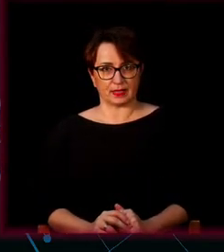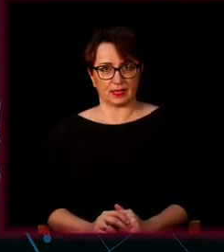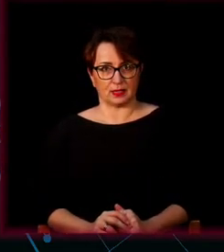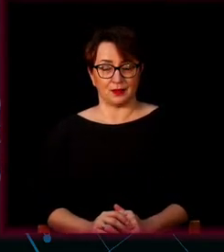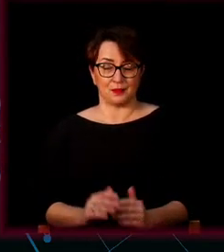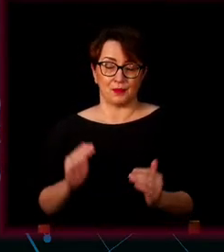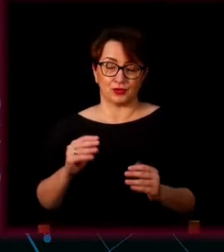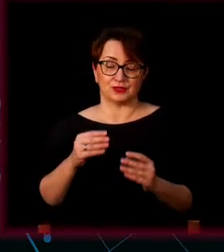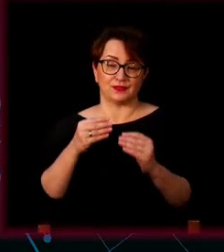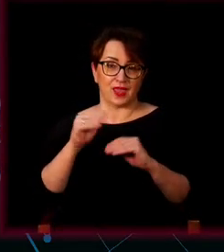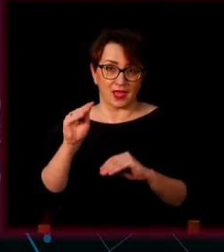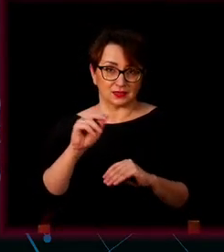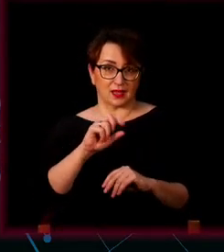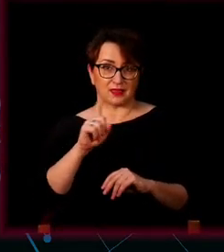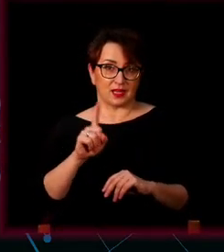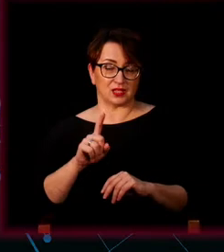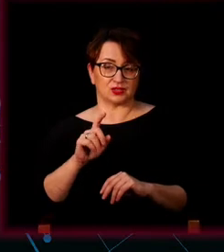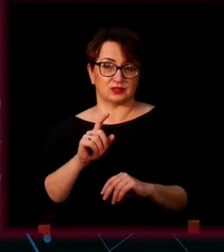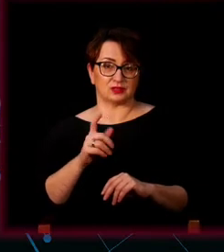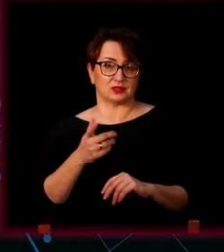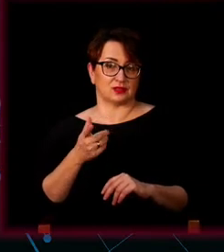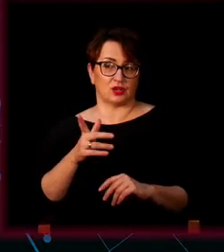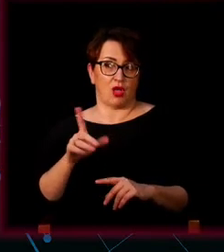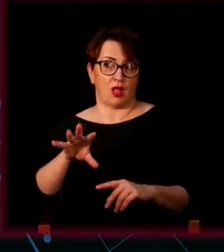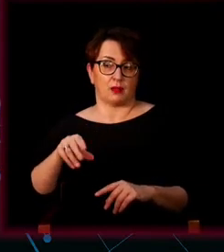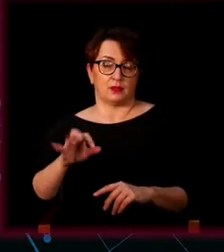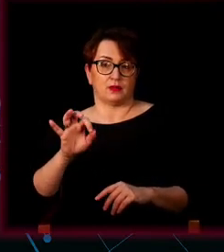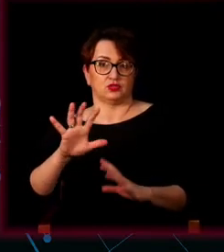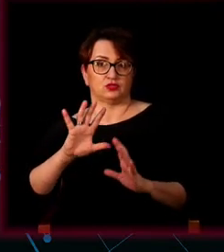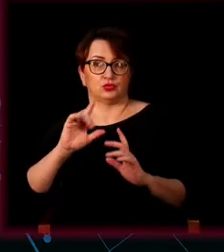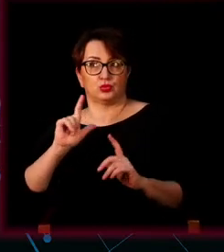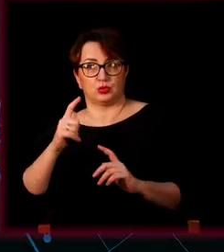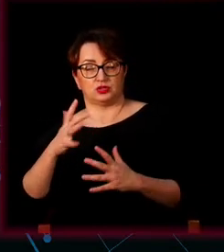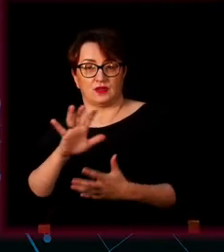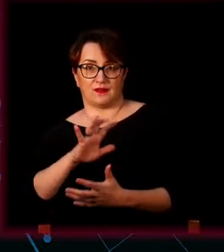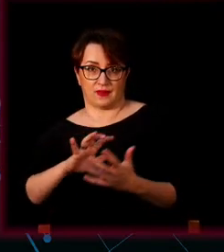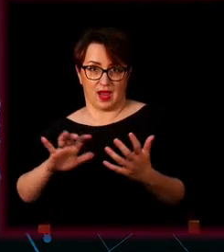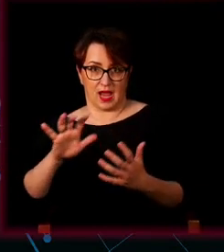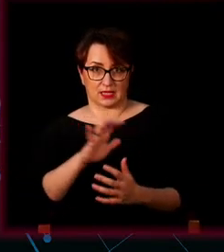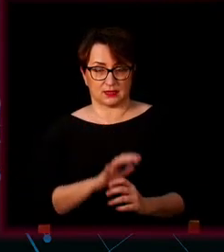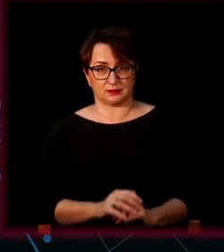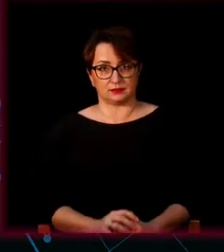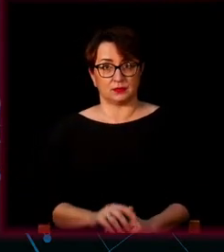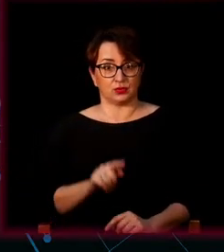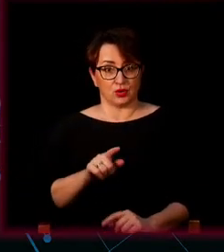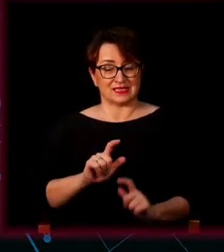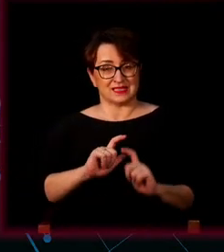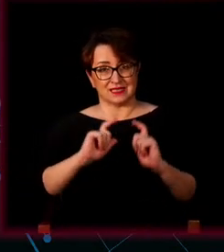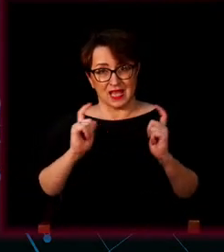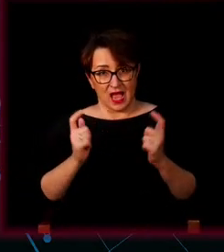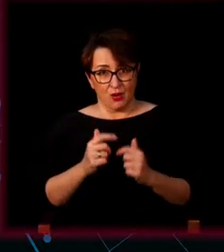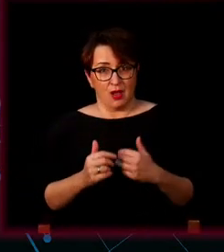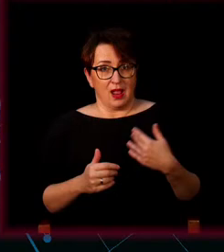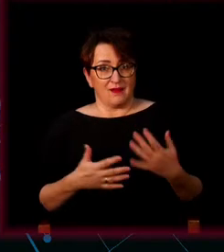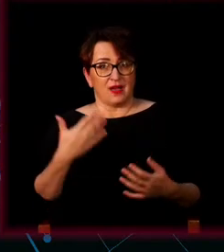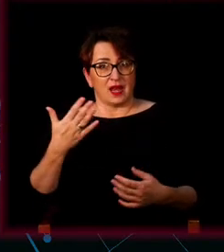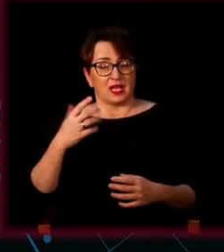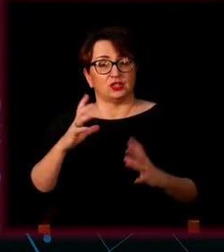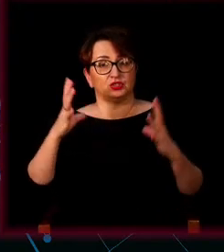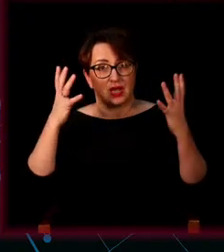Być może więcej nawet niż o jakby dziwności tego świata. Także jako całość ta Lawręga Ciemności